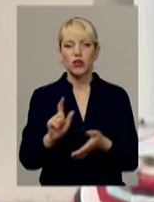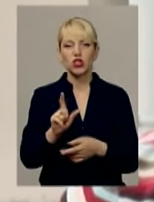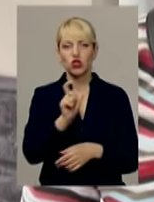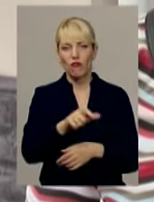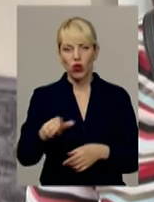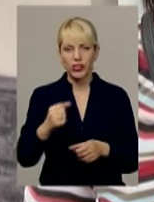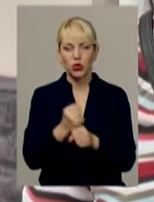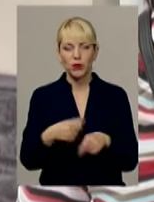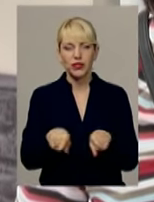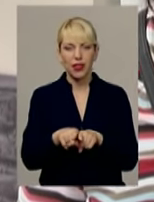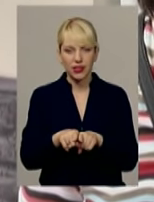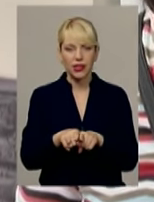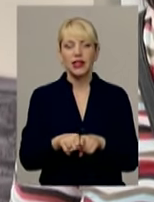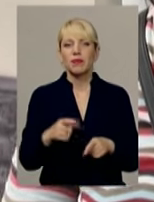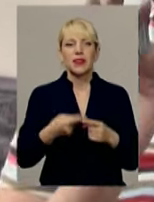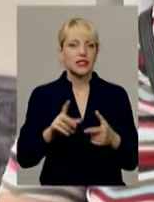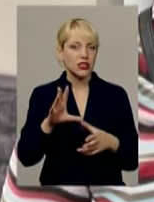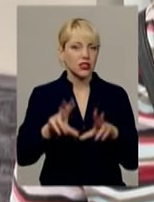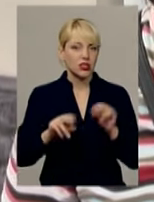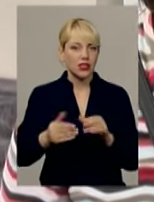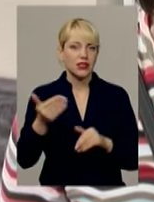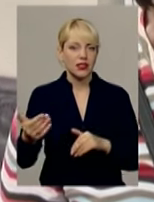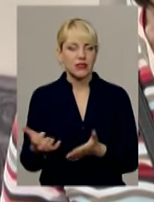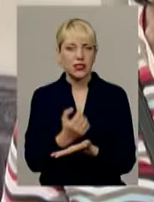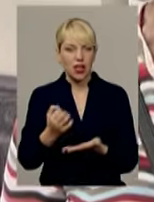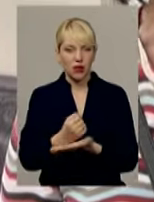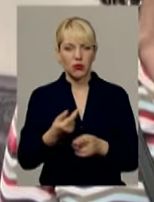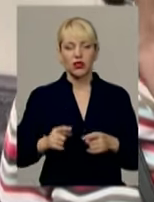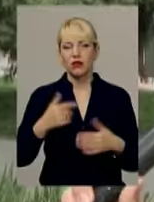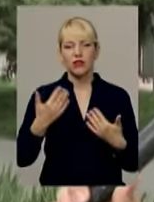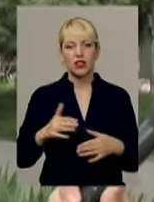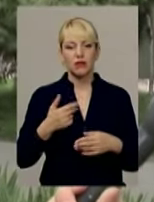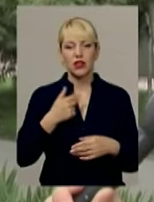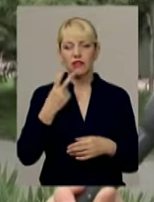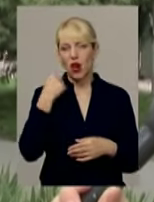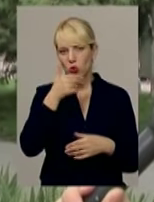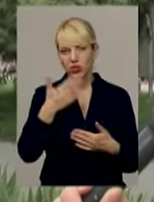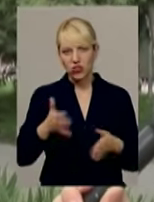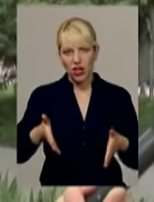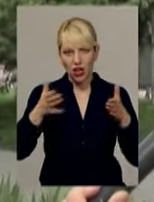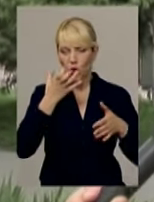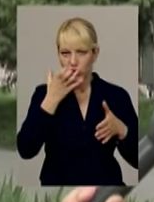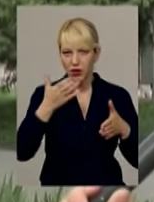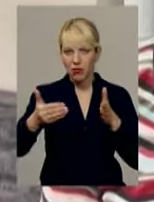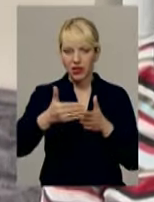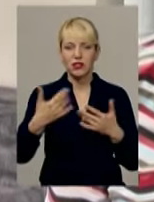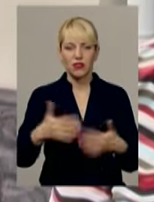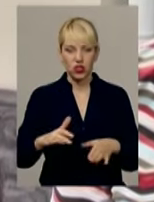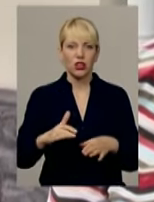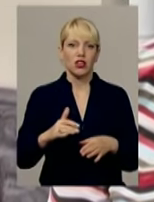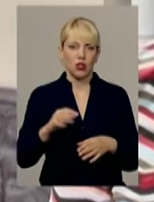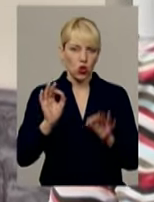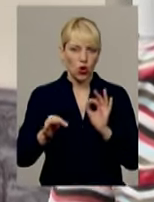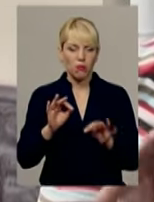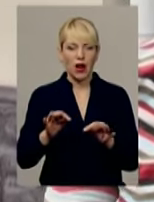халтура. Нам нічого не відшкодують, ми вже два роки утеплилися, все нормально. Чи відчули суттєву економію? Ну як,